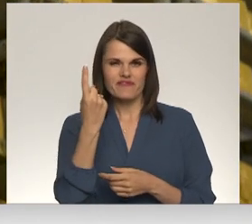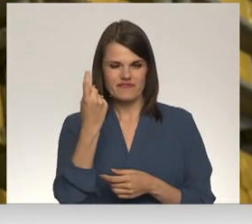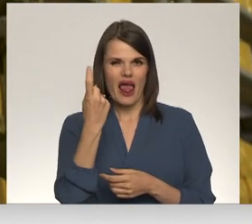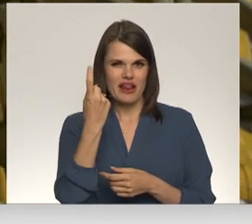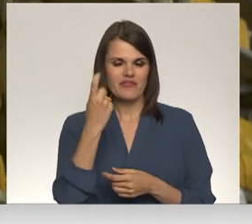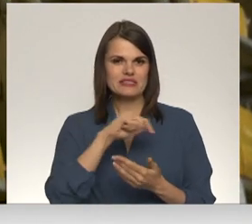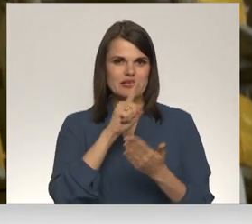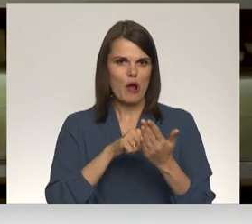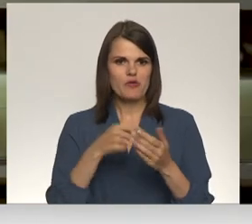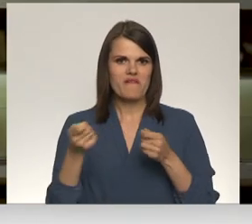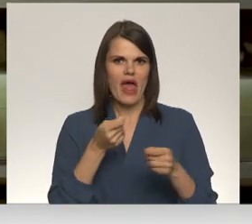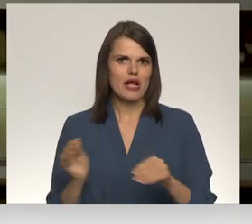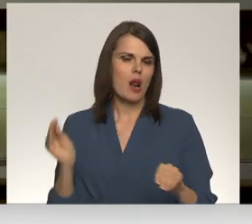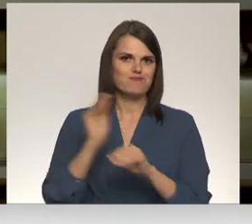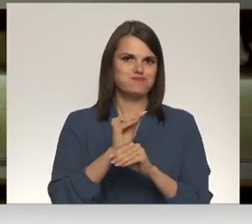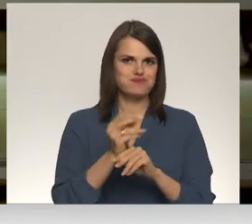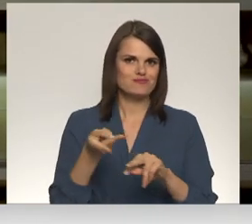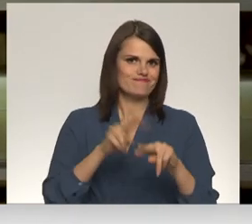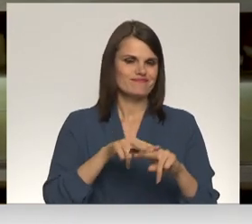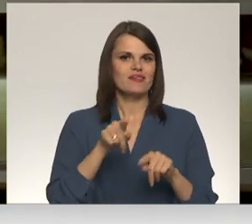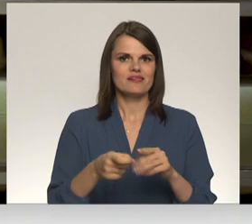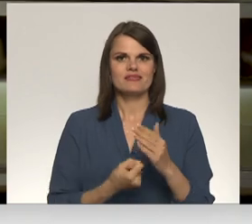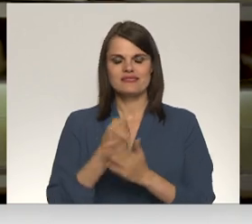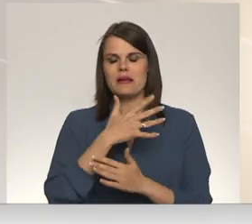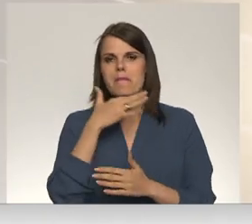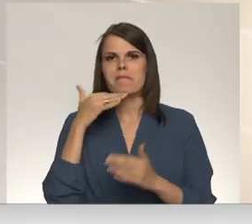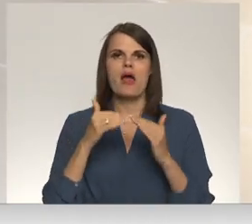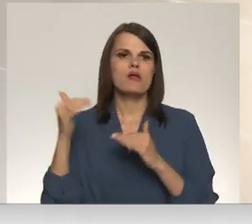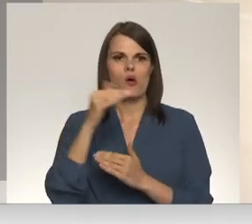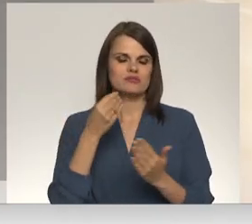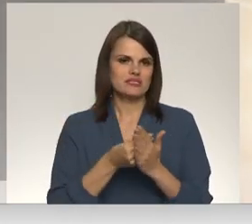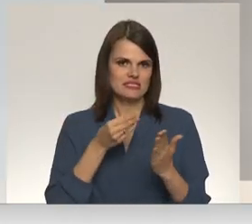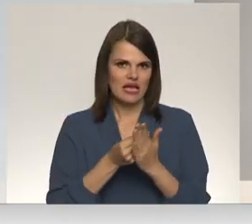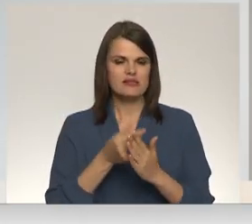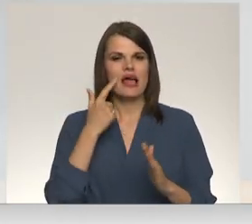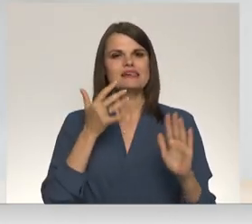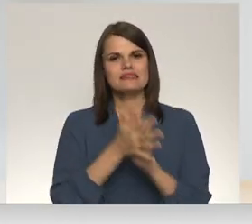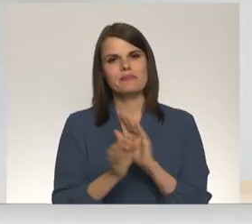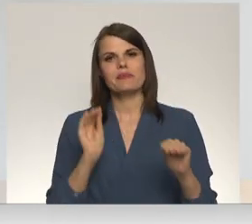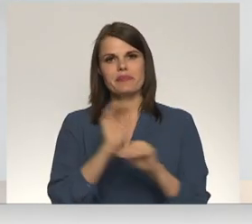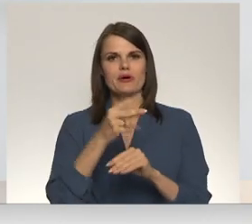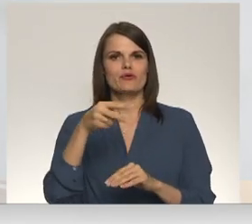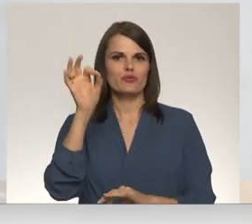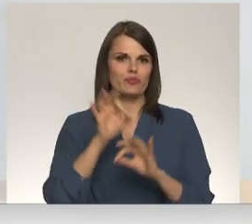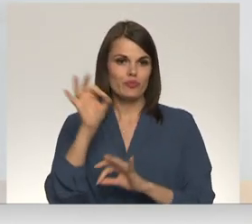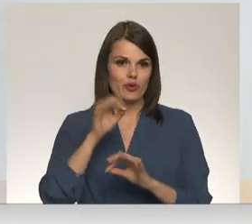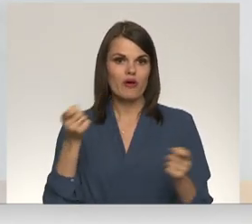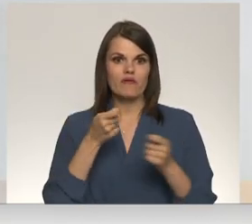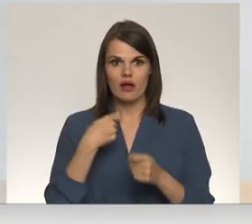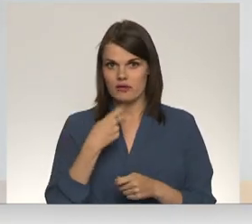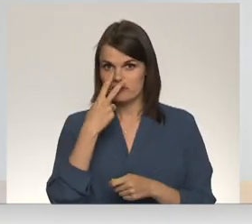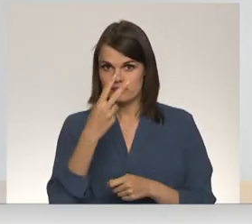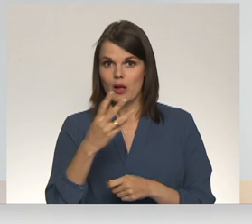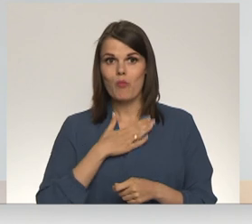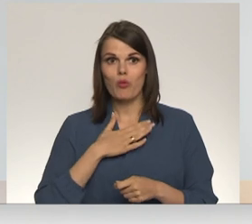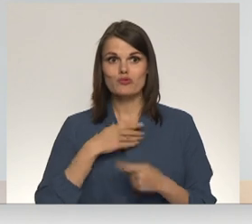veikalos uzliktais uzcenojums, kas var rezultēties ar nesamērīgi augstām cenām. Es saprotu, ja uzliek 20%, es aizēju uz veikalu, redzu, ka